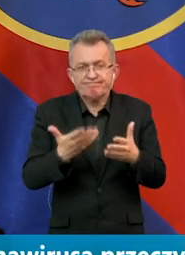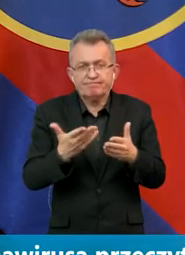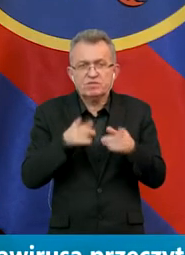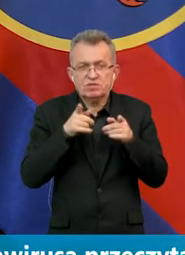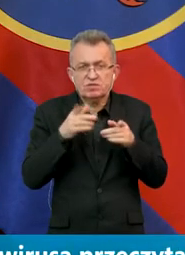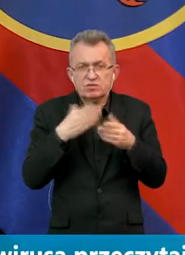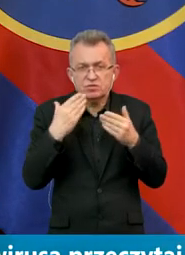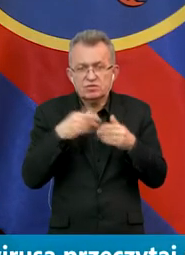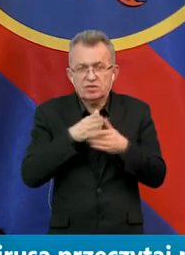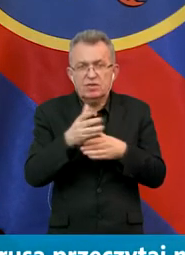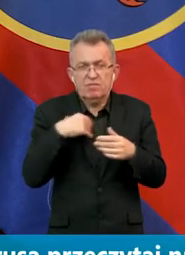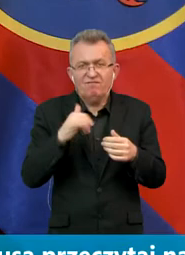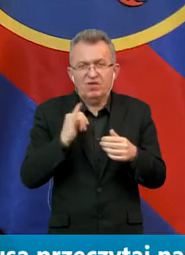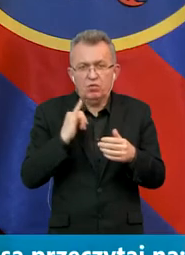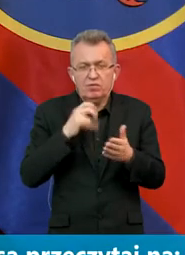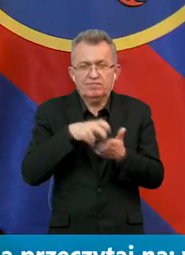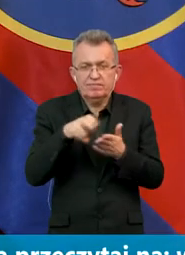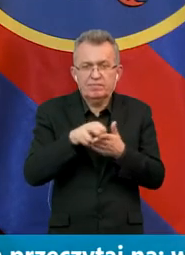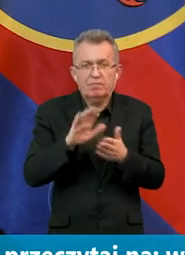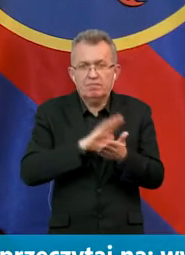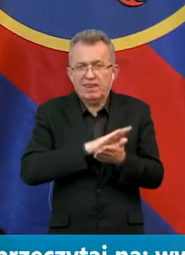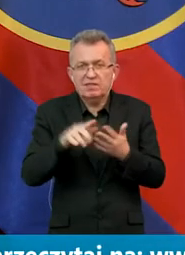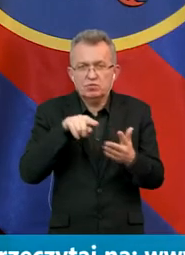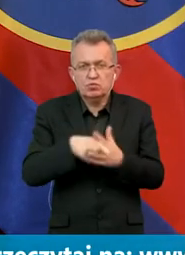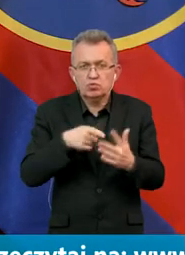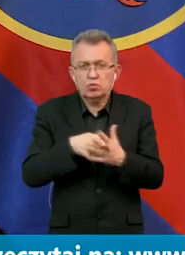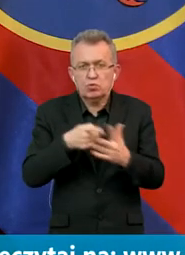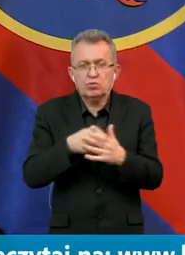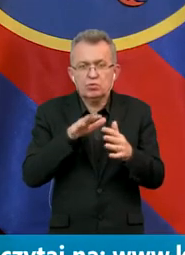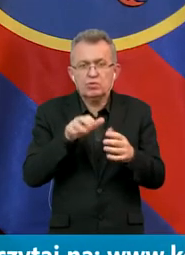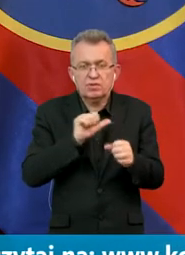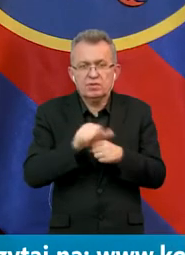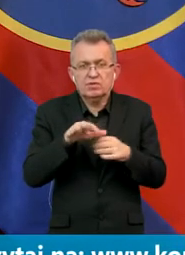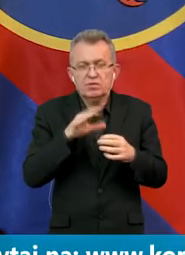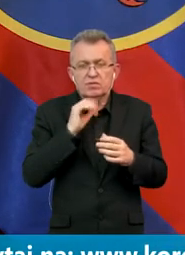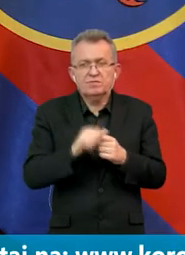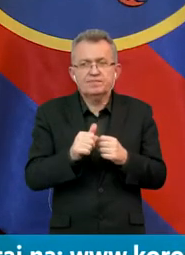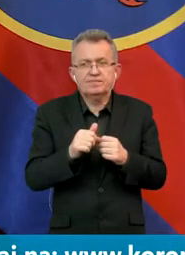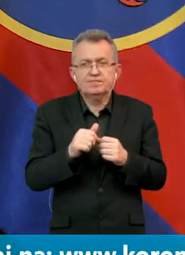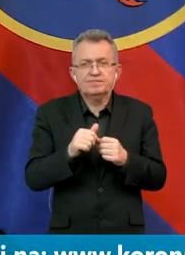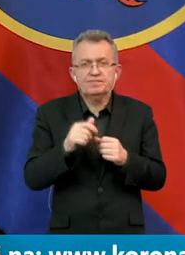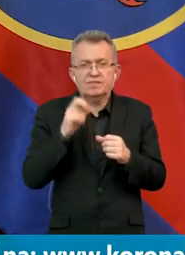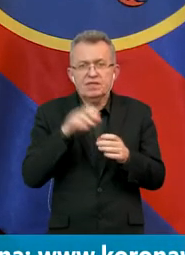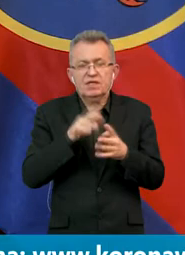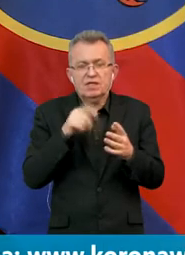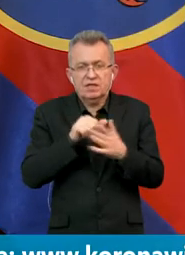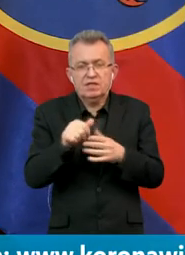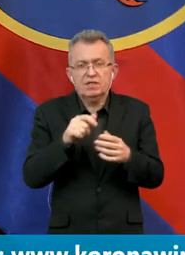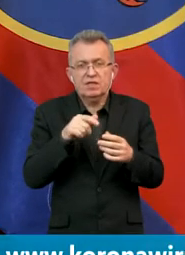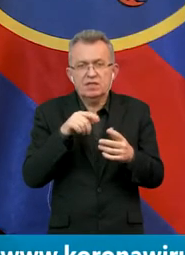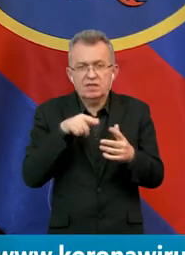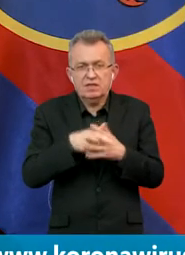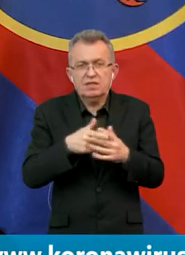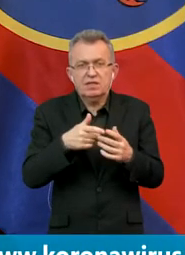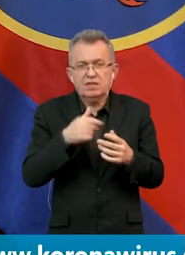część była wygodniejsza, bezpieczniejsza, bez dziur, które tam rzeczywiście już się pojawiły. Są to wszystko nawierzchnie przepuszczalne,